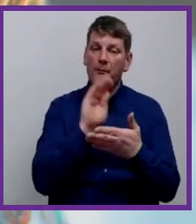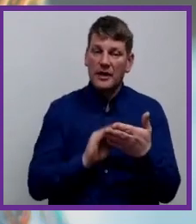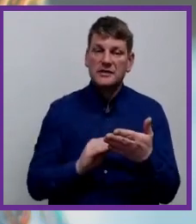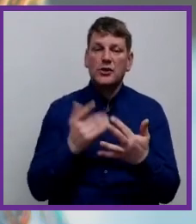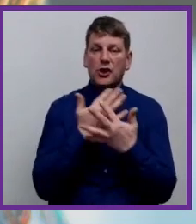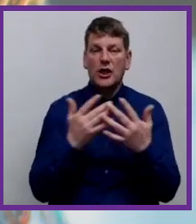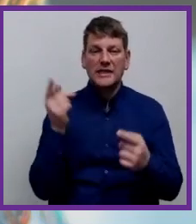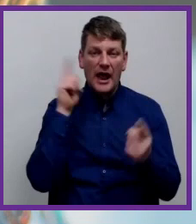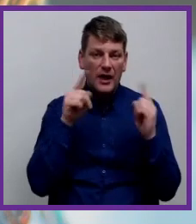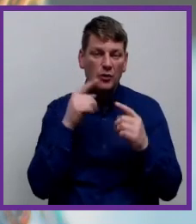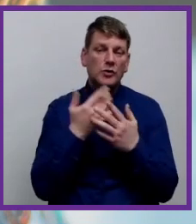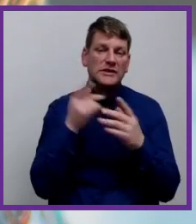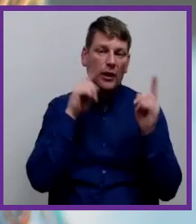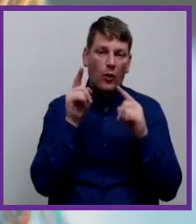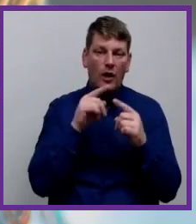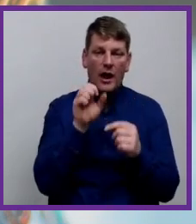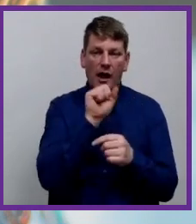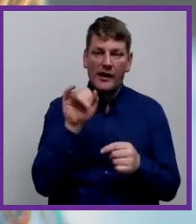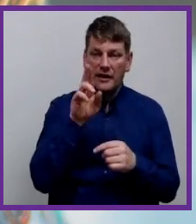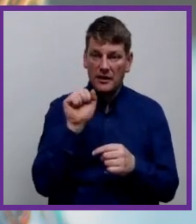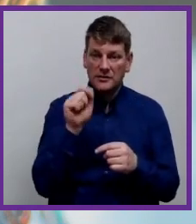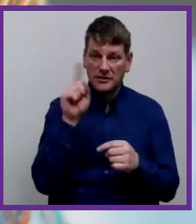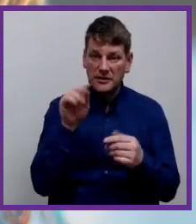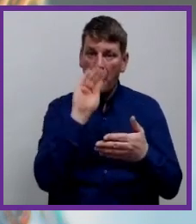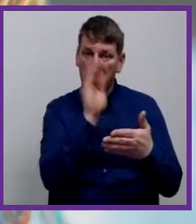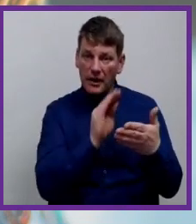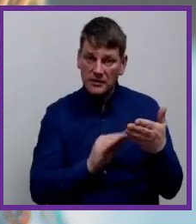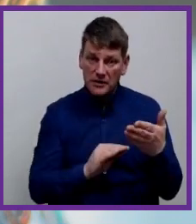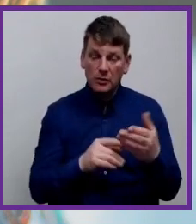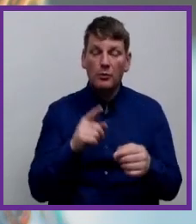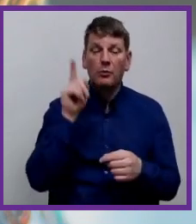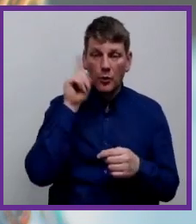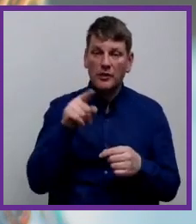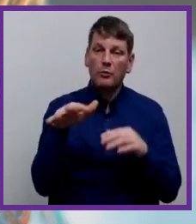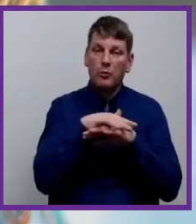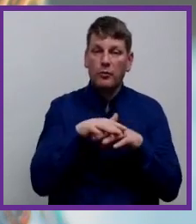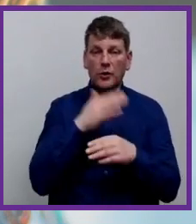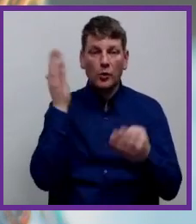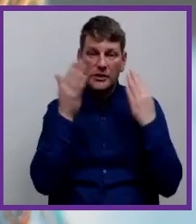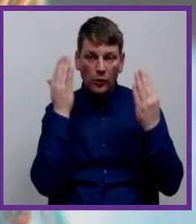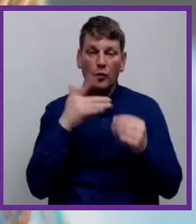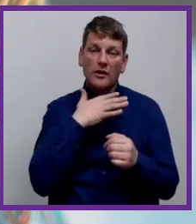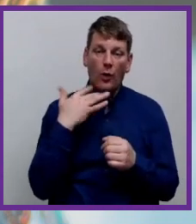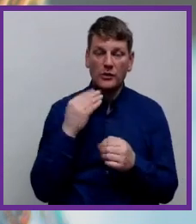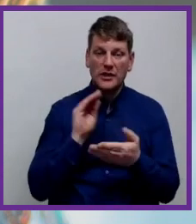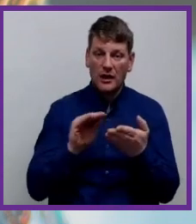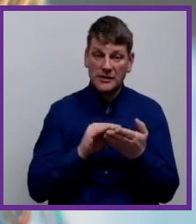dažādas erotiskas un seksuālas ainas, un tad, protams, publika par to uzjautrinājās un daudz rakstīja. Un jāsaka tā, šajā